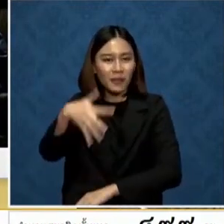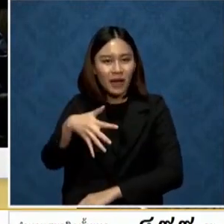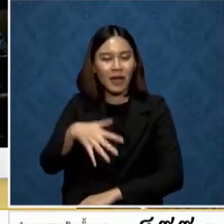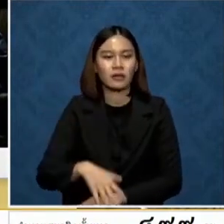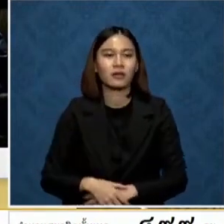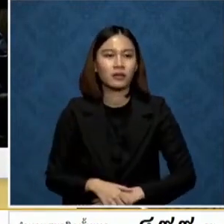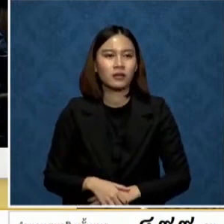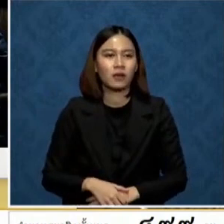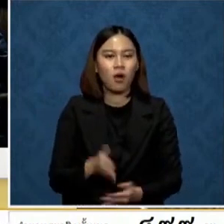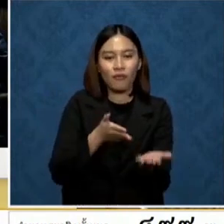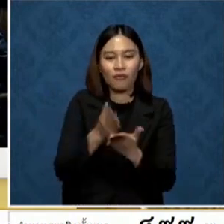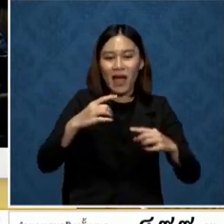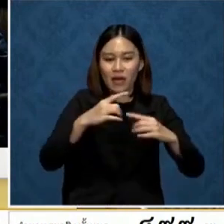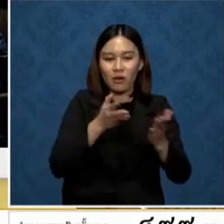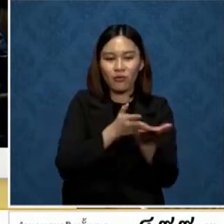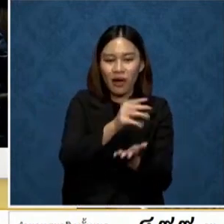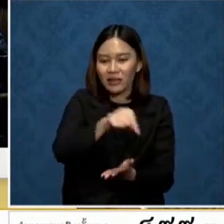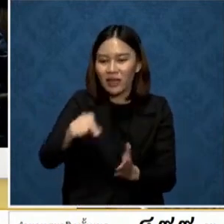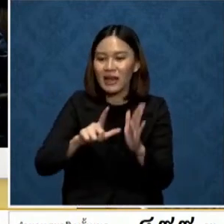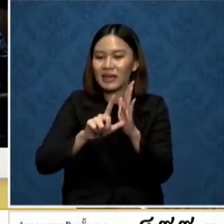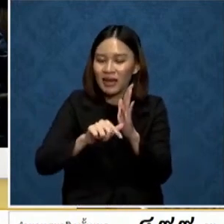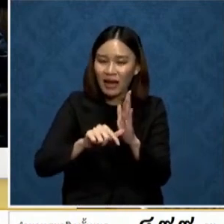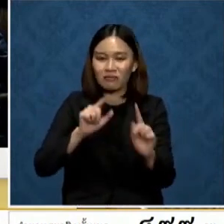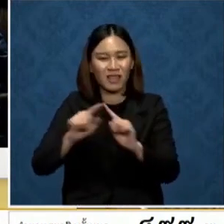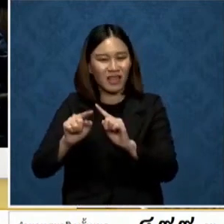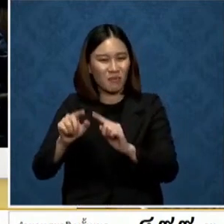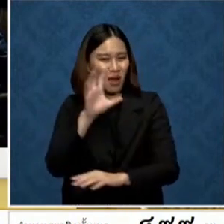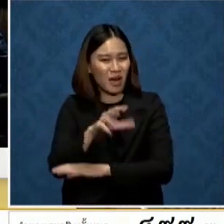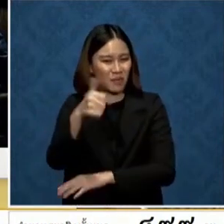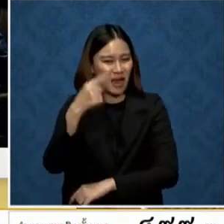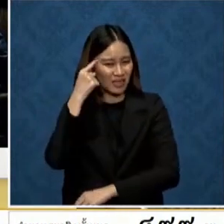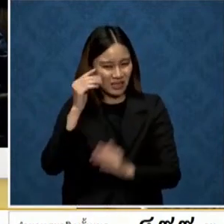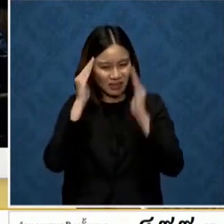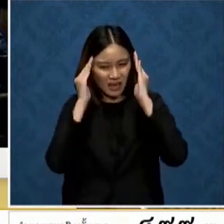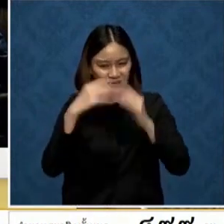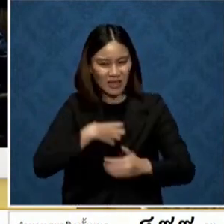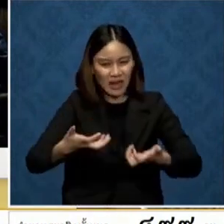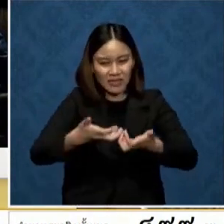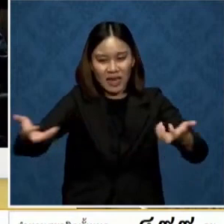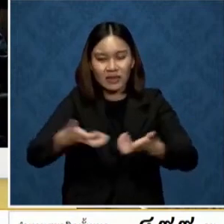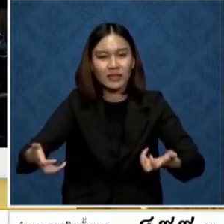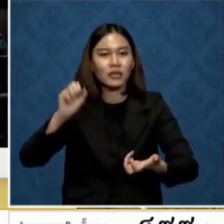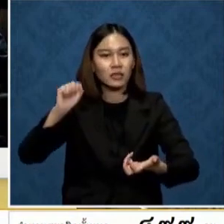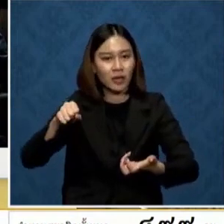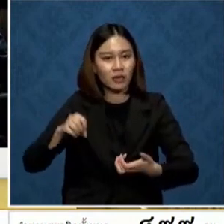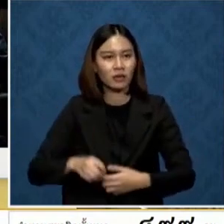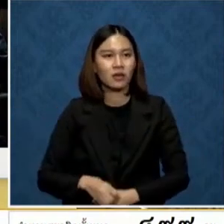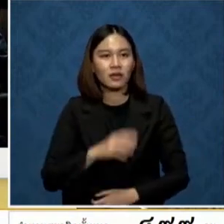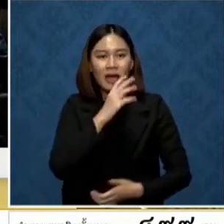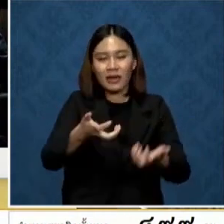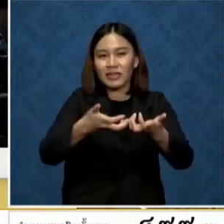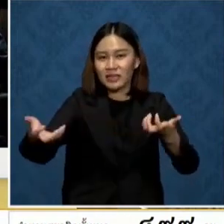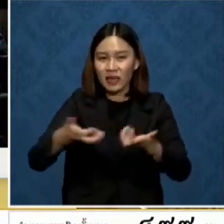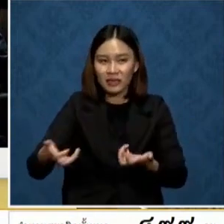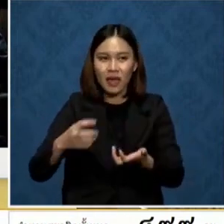คนที่มาจากฝ่ายนั้นจะต้องเป็นเลขาประธานกรรมกแสดงว่ามีเจตนาจะแยกปลาแยกน้ำครับถ้าแยกปลา